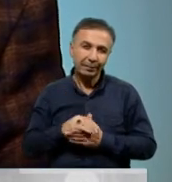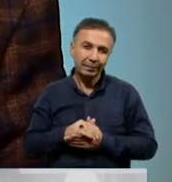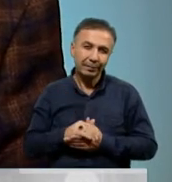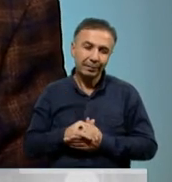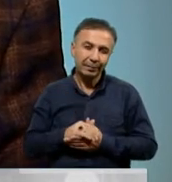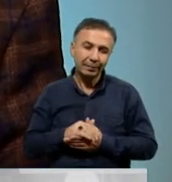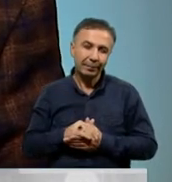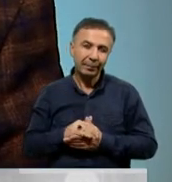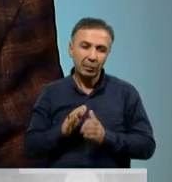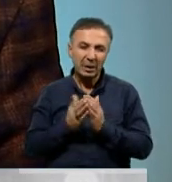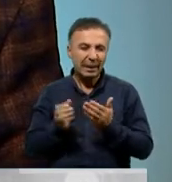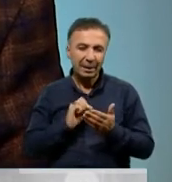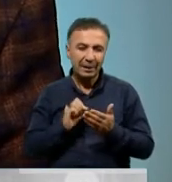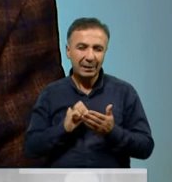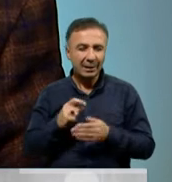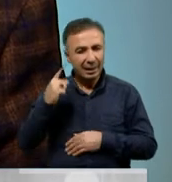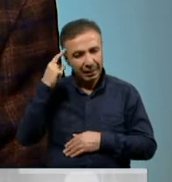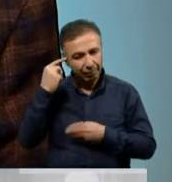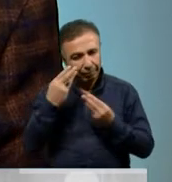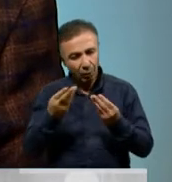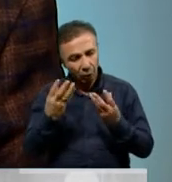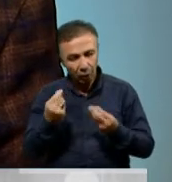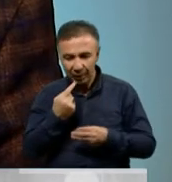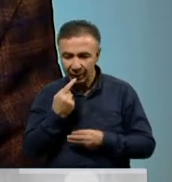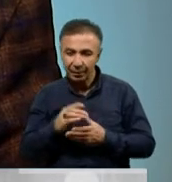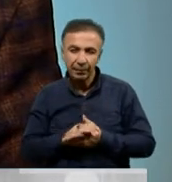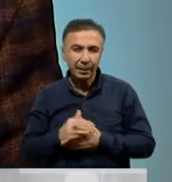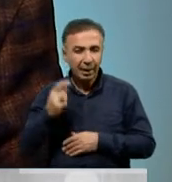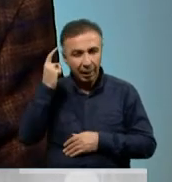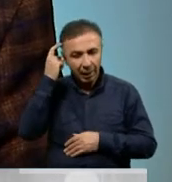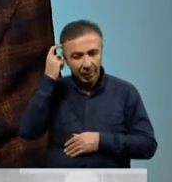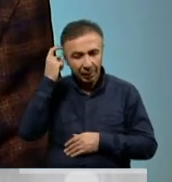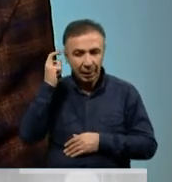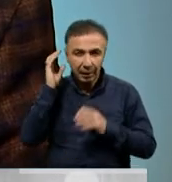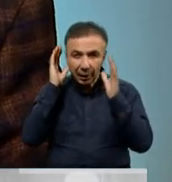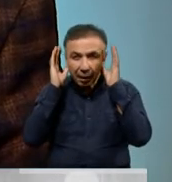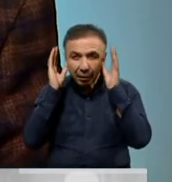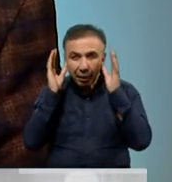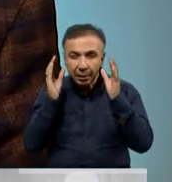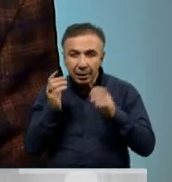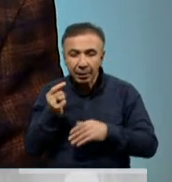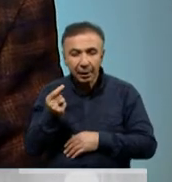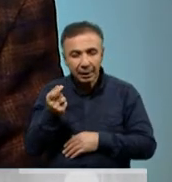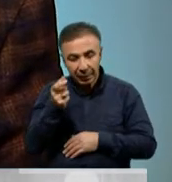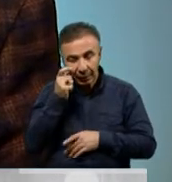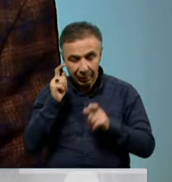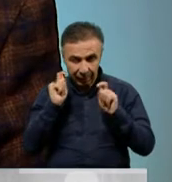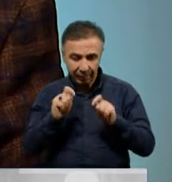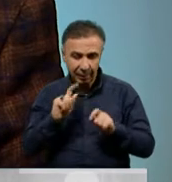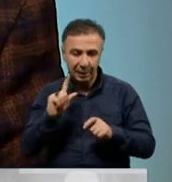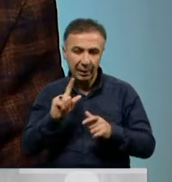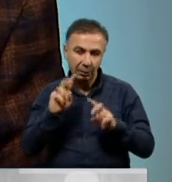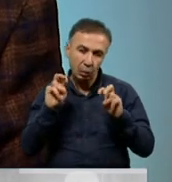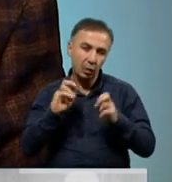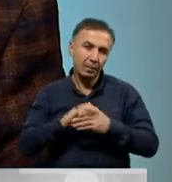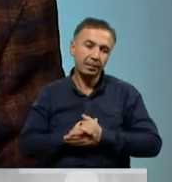bunu sadece bilgi olsun diye verdim ben yani Kaşınmak bile namazda biraz dikkat edilmesi gereken husus